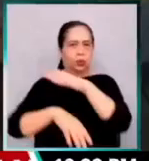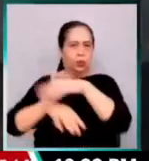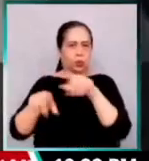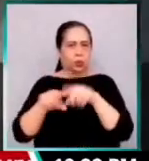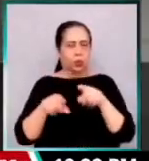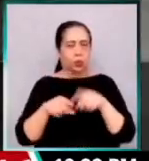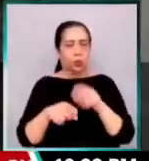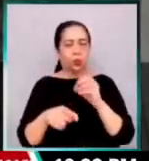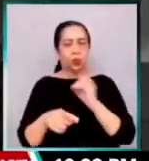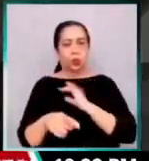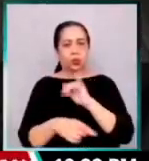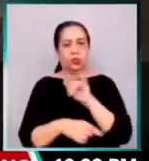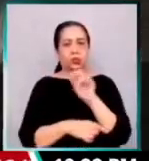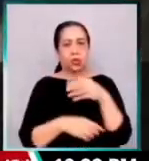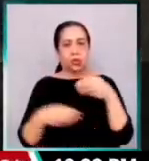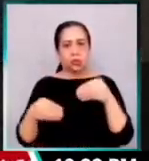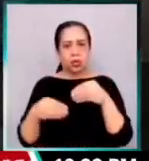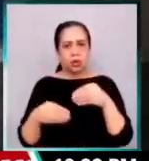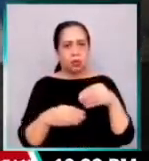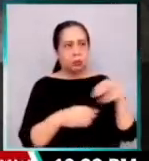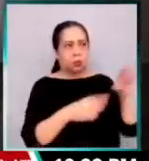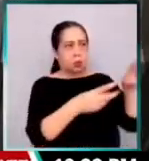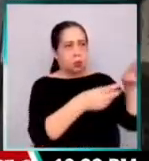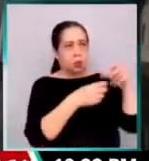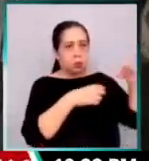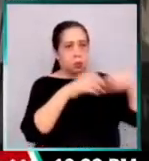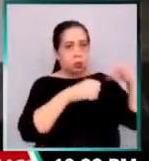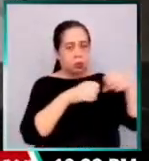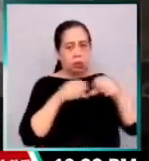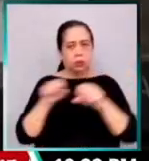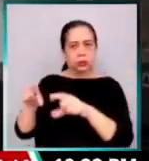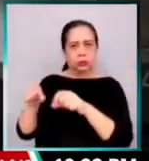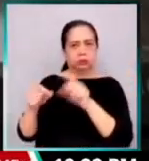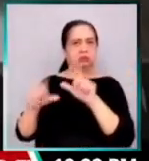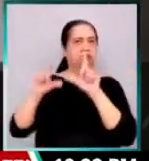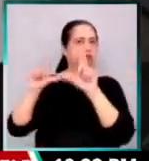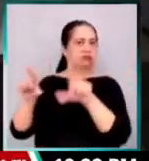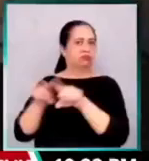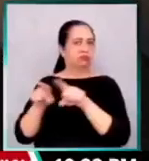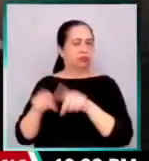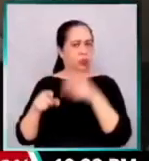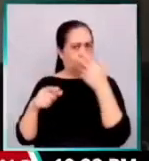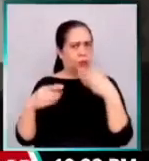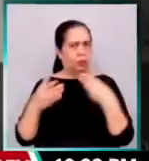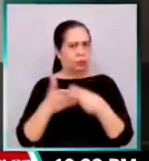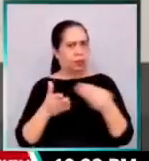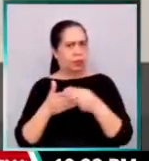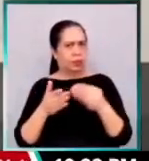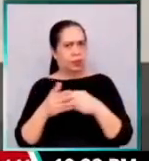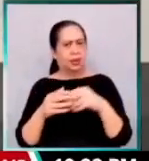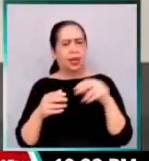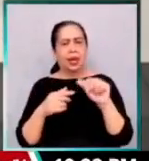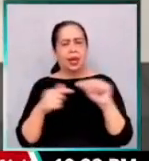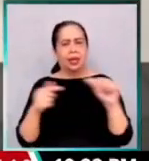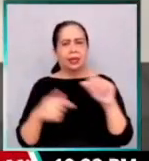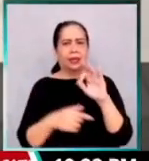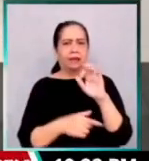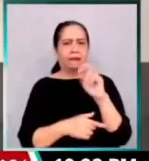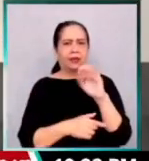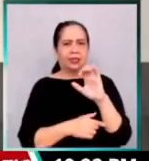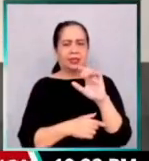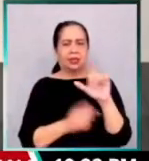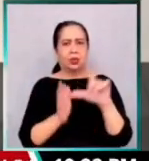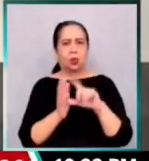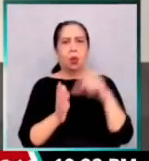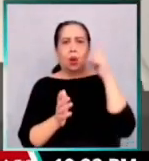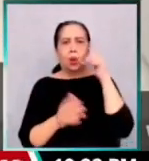na bumili ng mga kinuhang bakal na posible ring maharap sa paglabag sa Anti-Fencing Law. Depensa niya, akala niya scrap metal ang